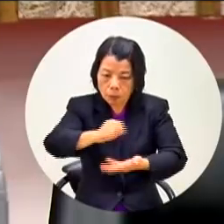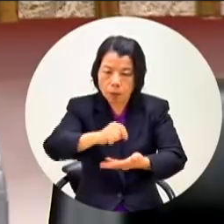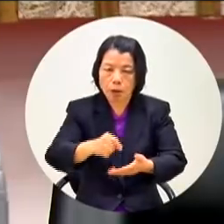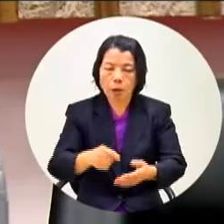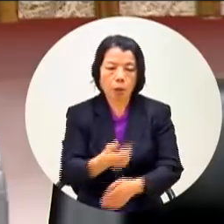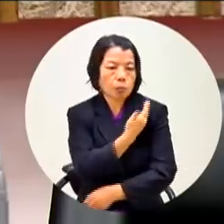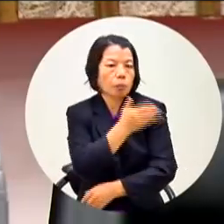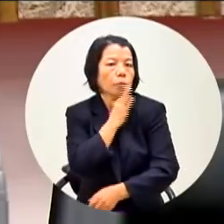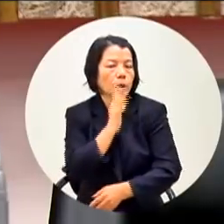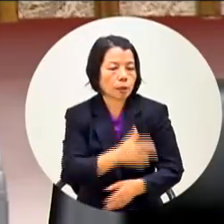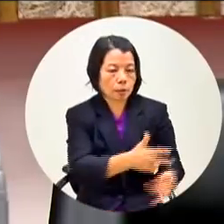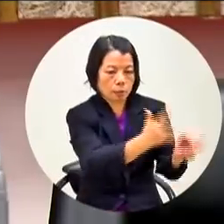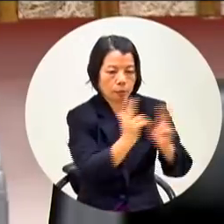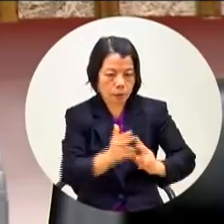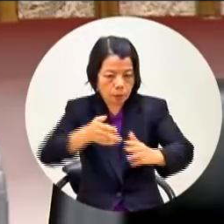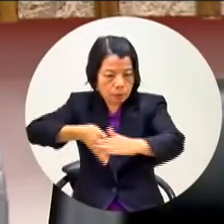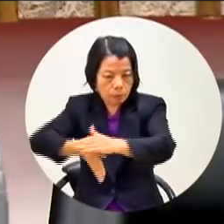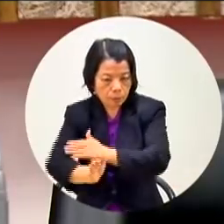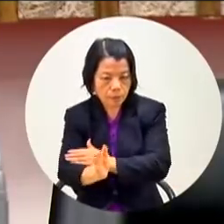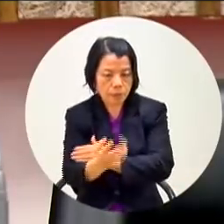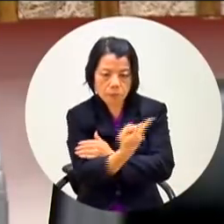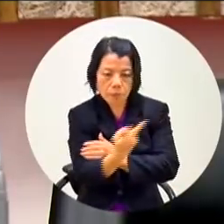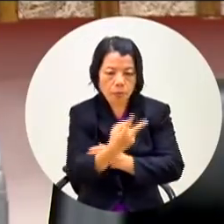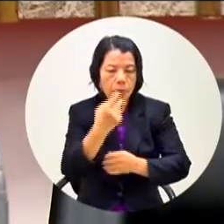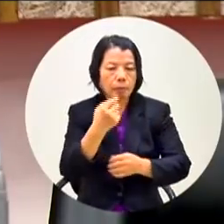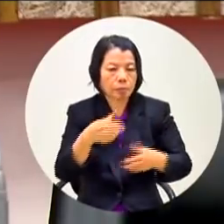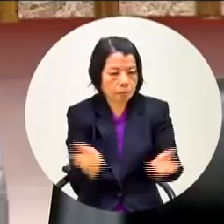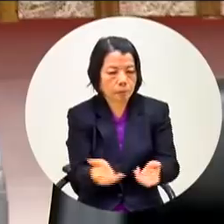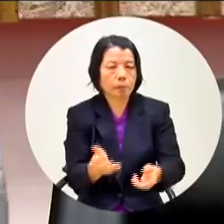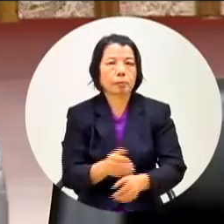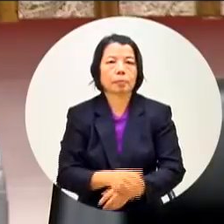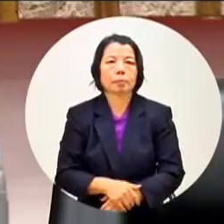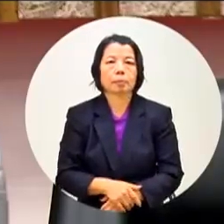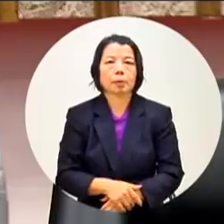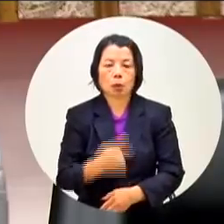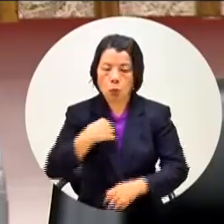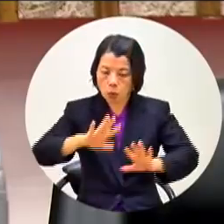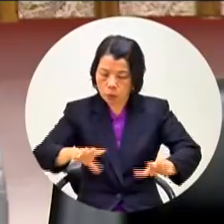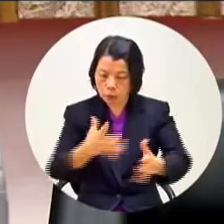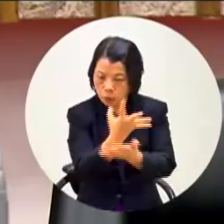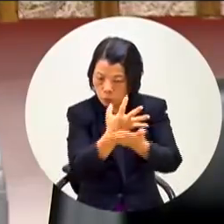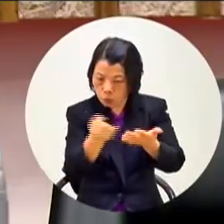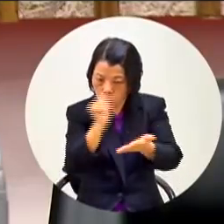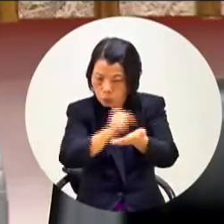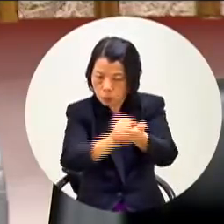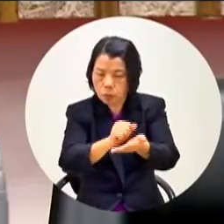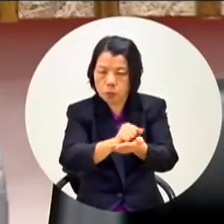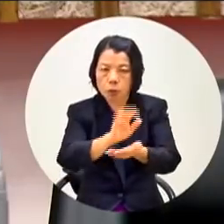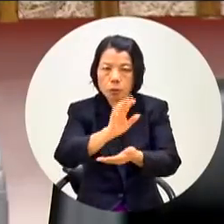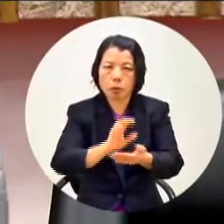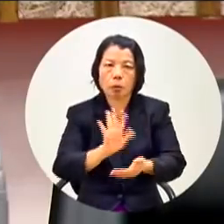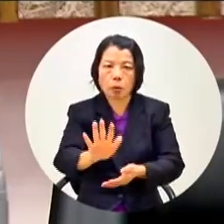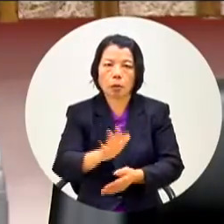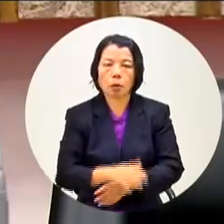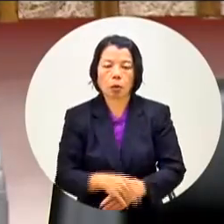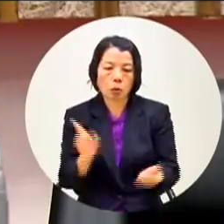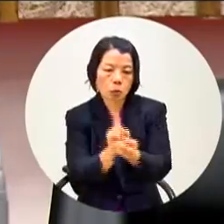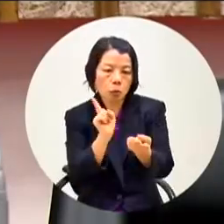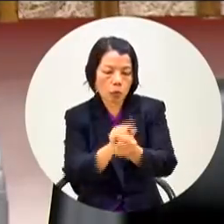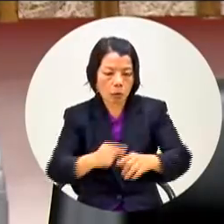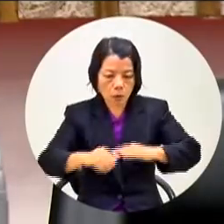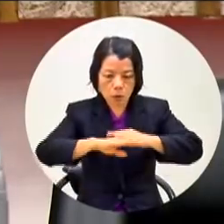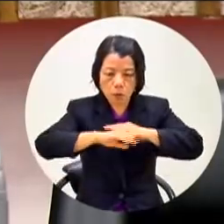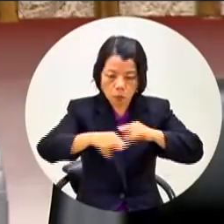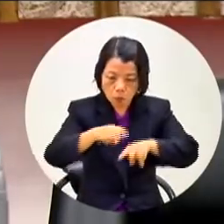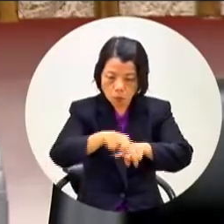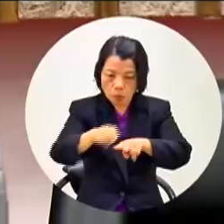的一个做法哈。我这边呢有一个数据，如果认为呢平面轨道是对的话，我们有一些议员